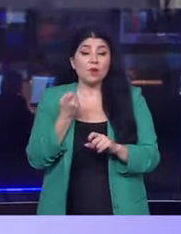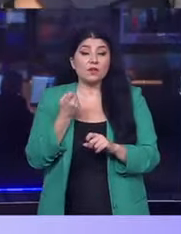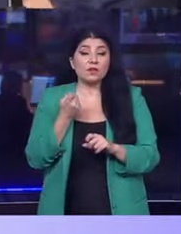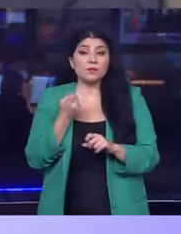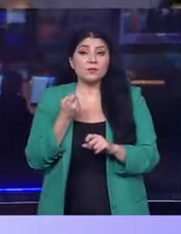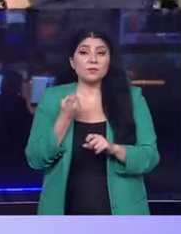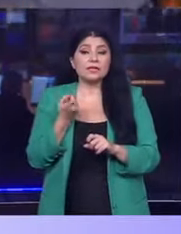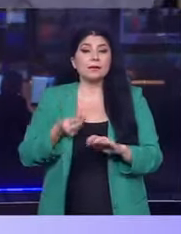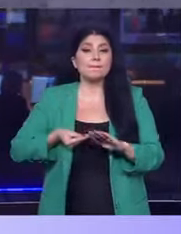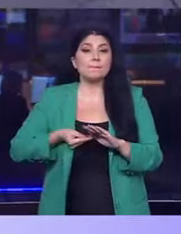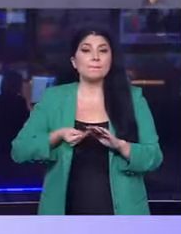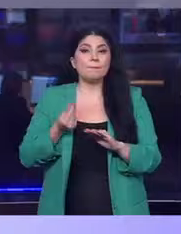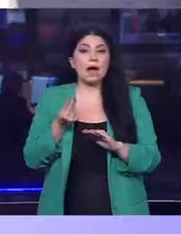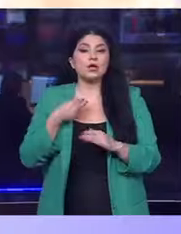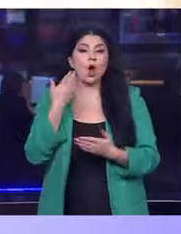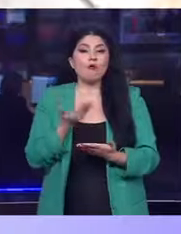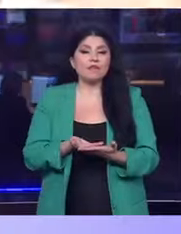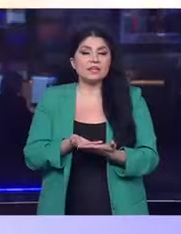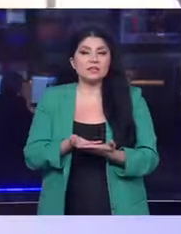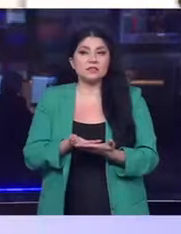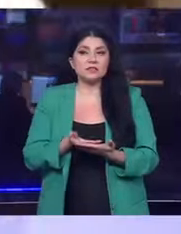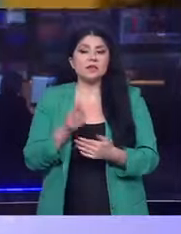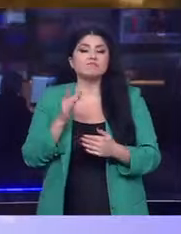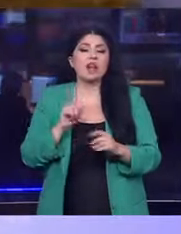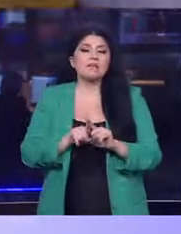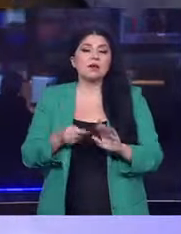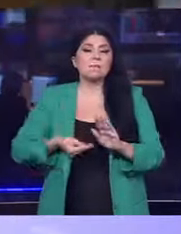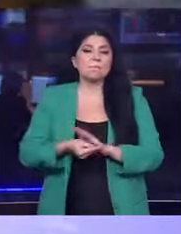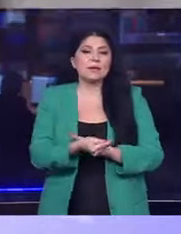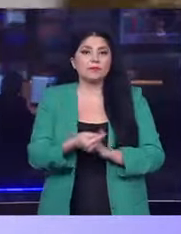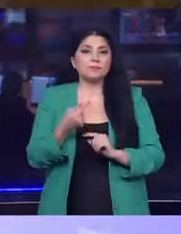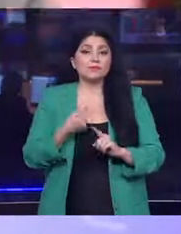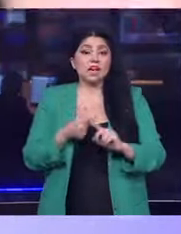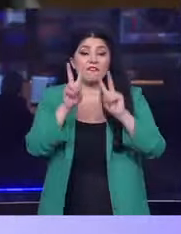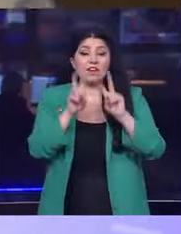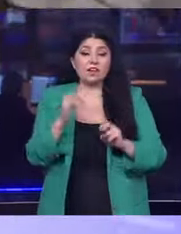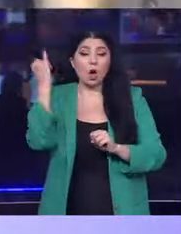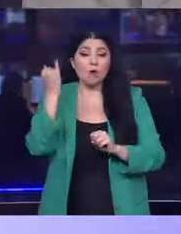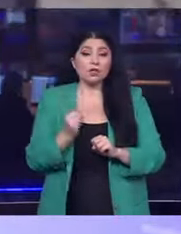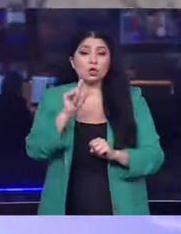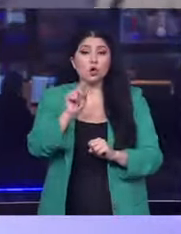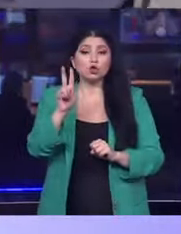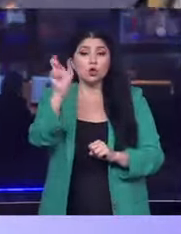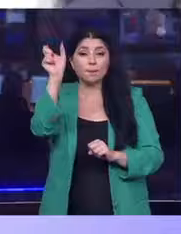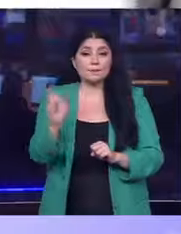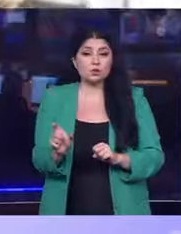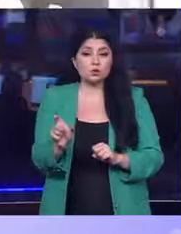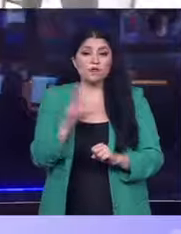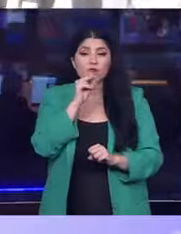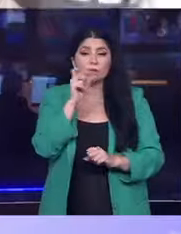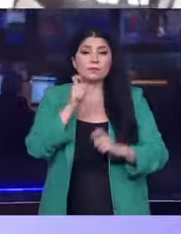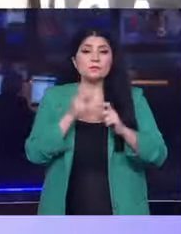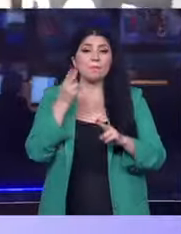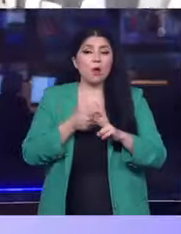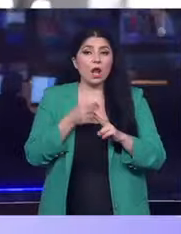banii respectivi din sume oferite ca mită. De asemenea, la audiere au ajuns 22 de persoane, vorbim